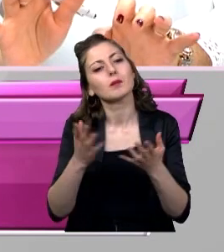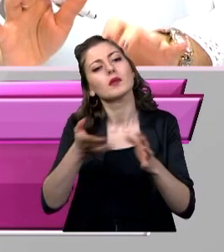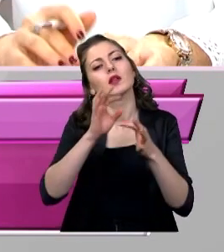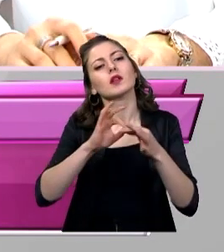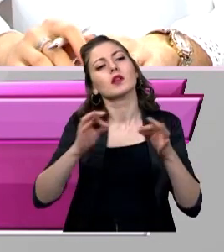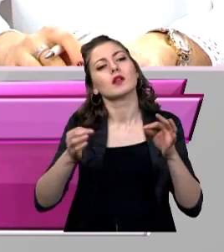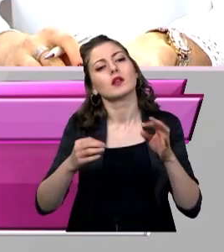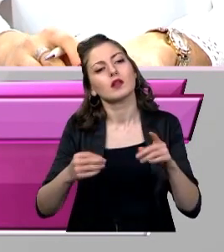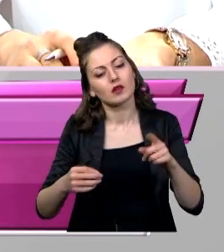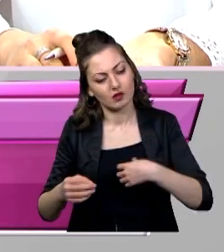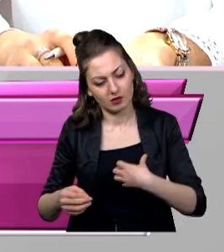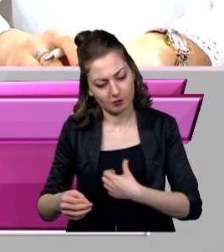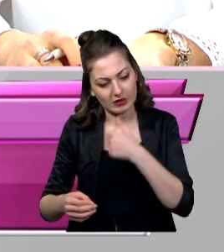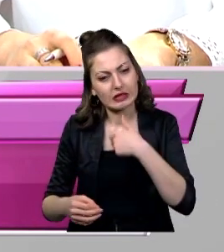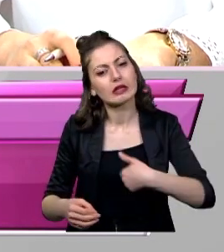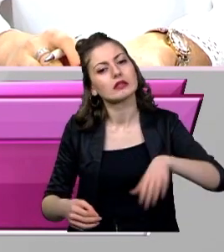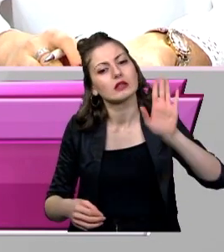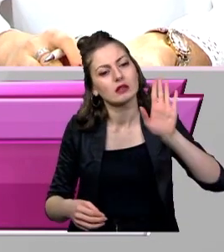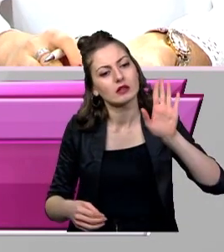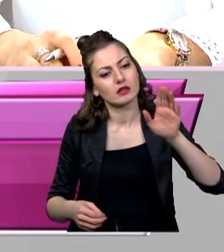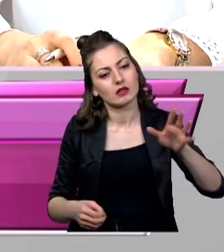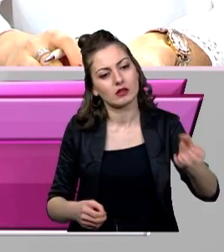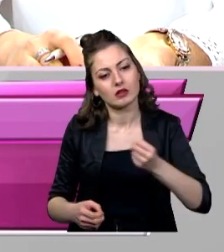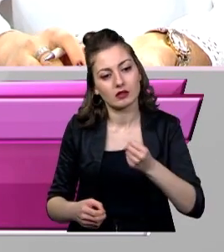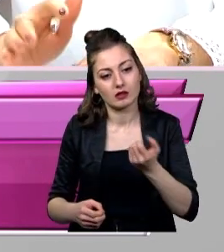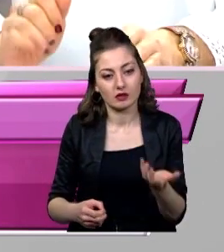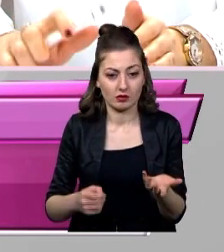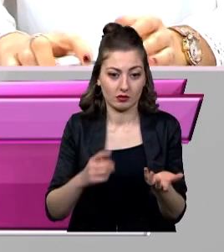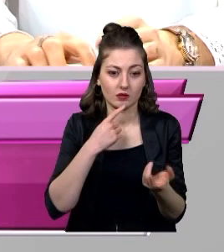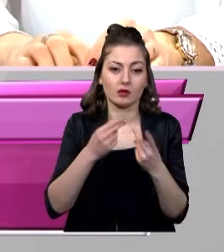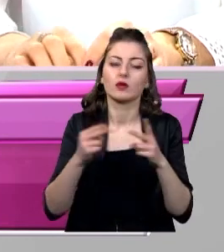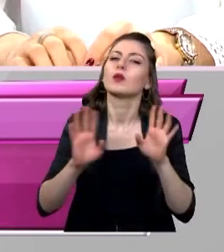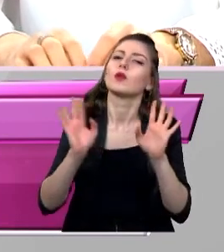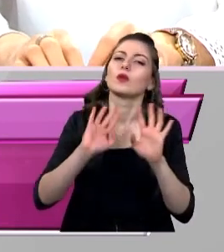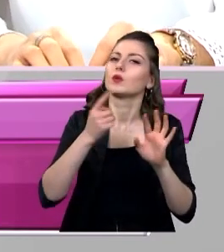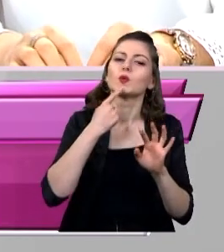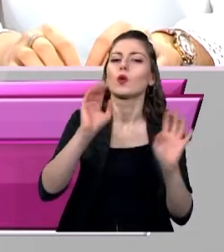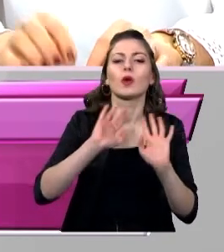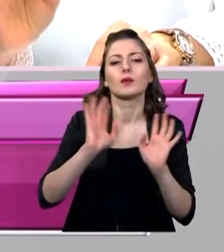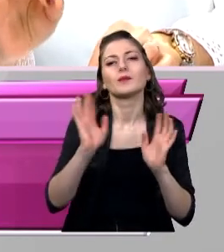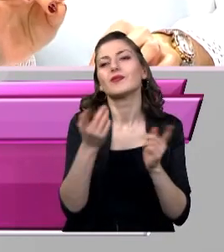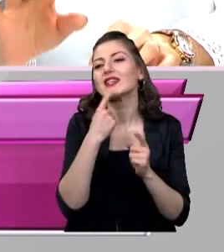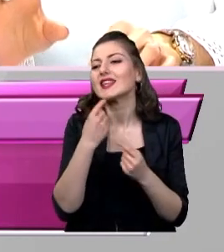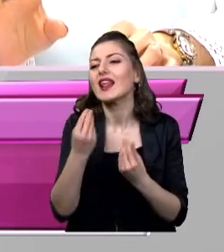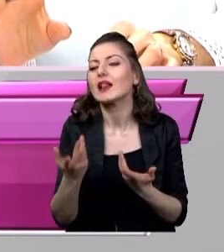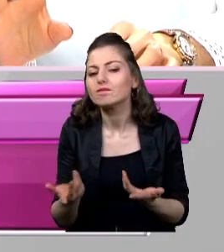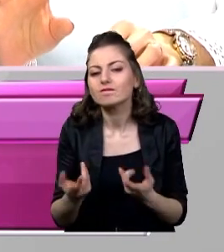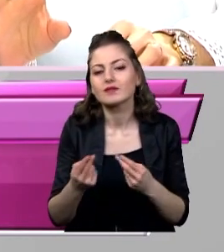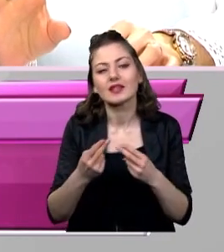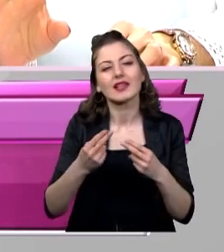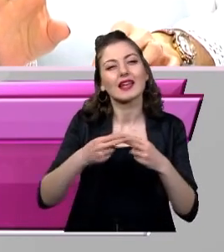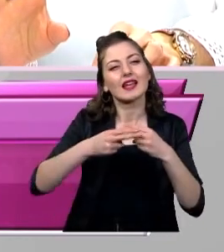yaşını dememeliyiz Biz senin gerçek annem babam değildi seni evlatlık aldık cümlesini koymalıyız her aydır olayı